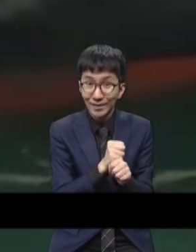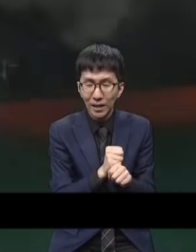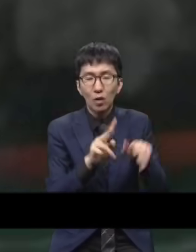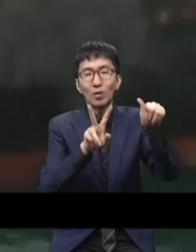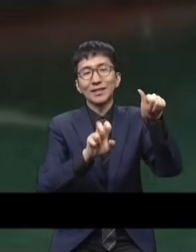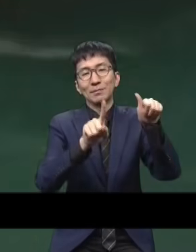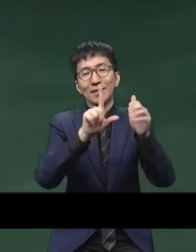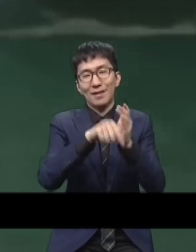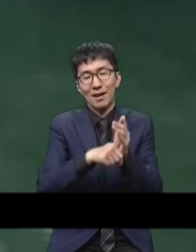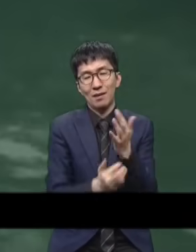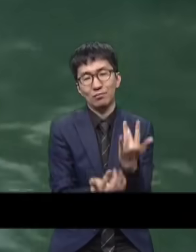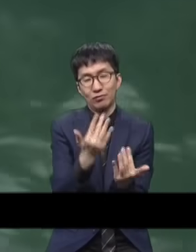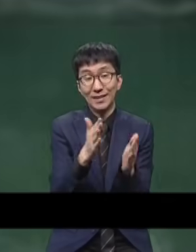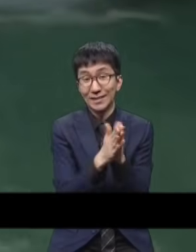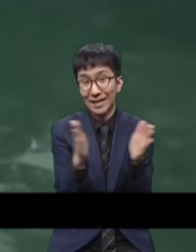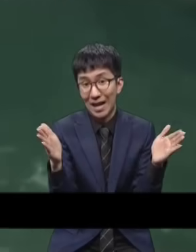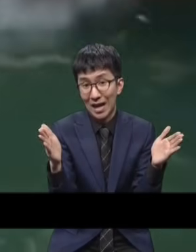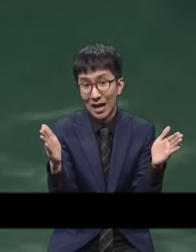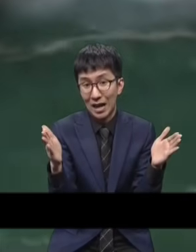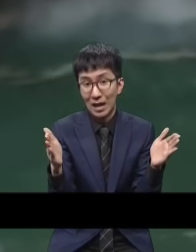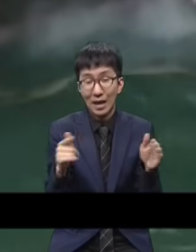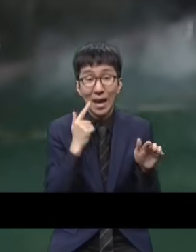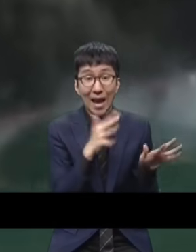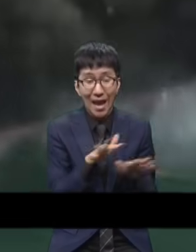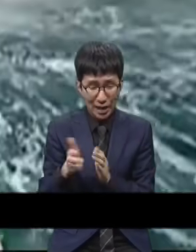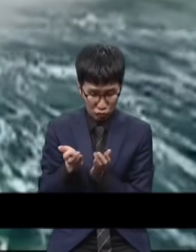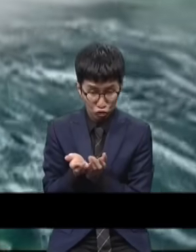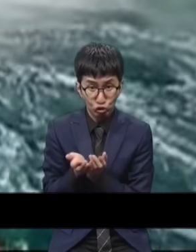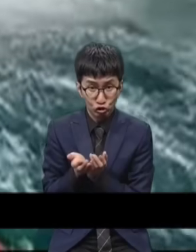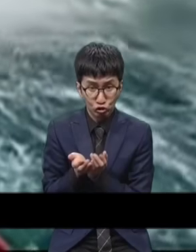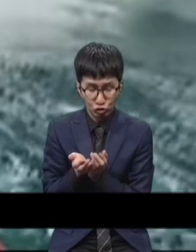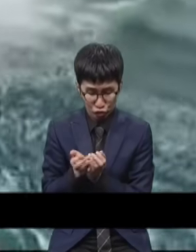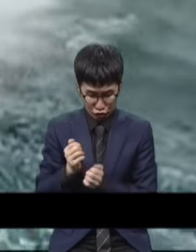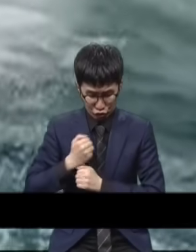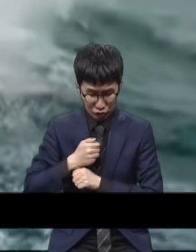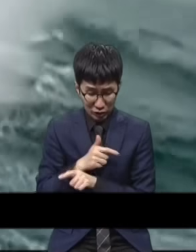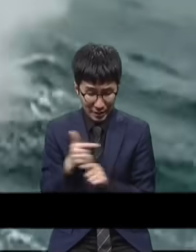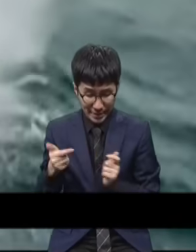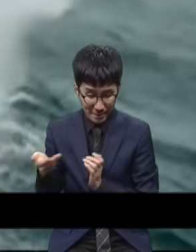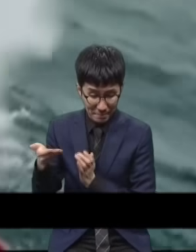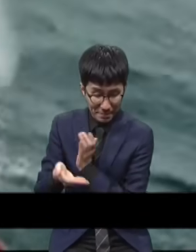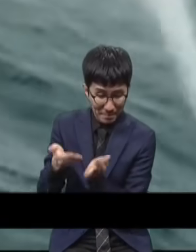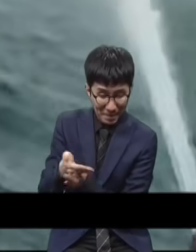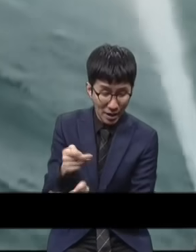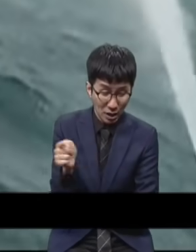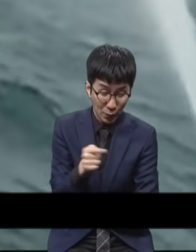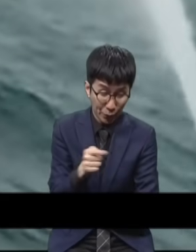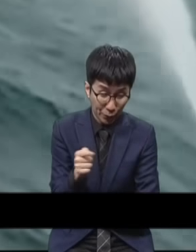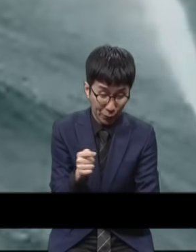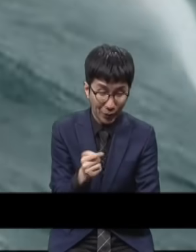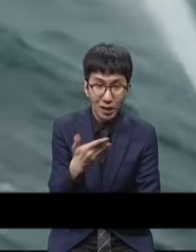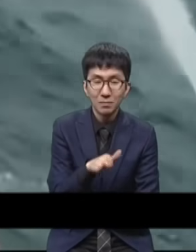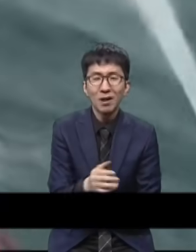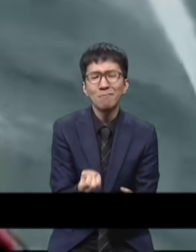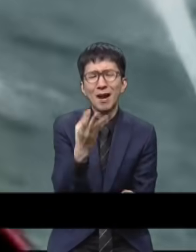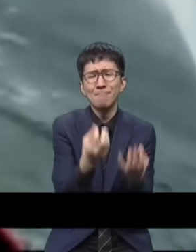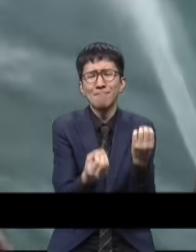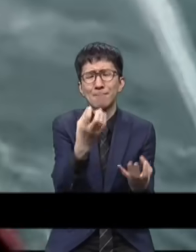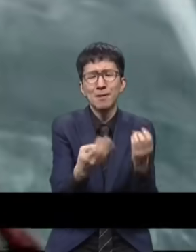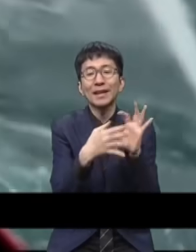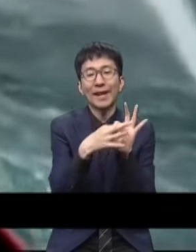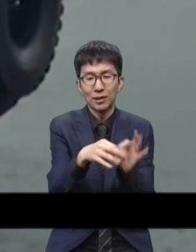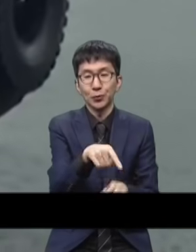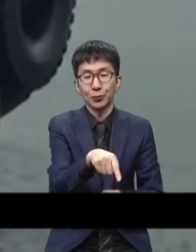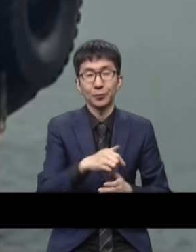시작됐는데 이후 해군 선박 등이 투입돼 진화 작업에 나섰지만 계속된 폭발로 불길이 크게